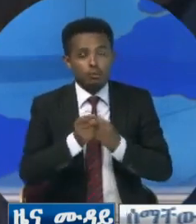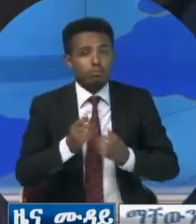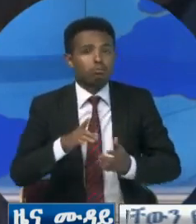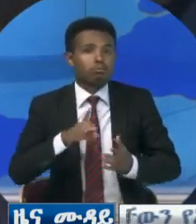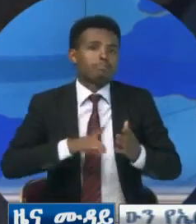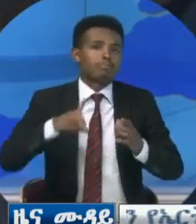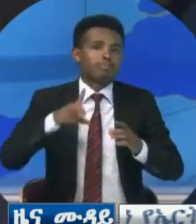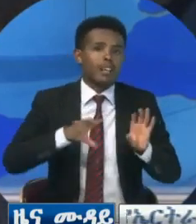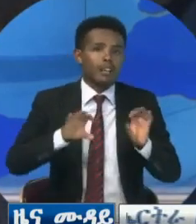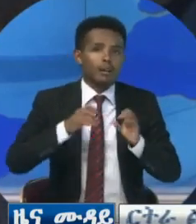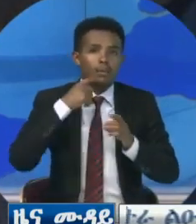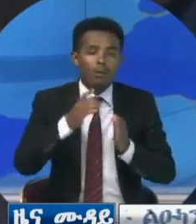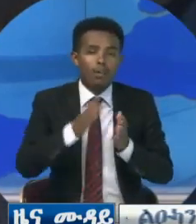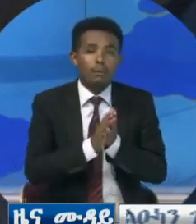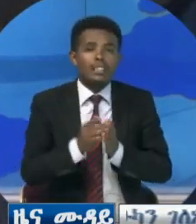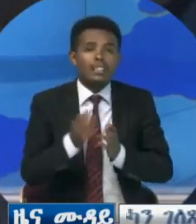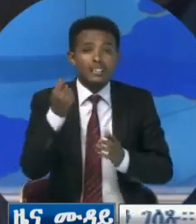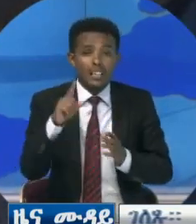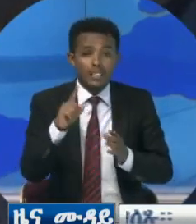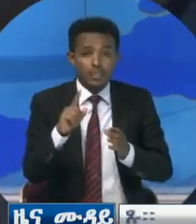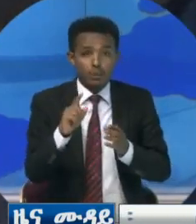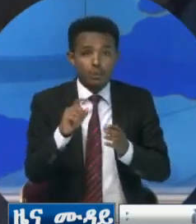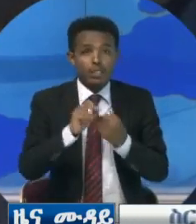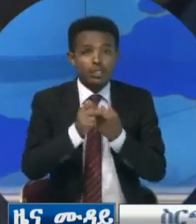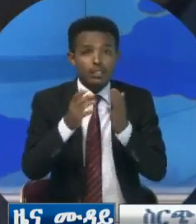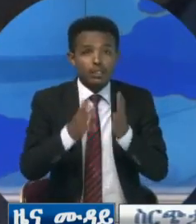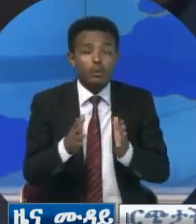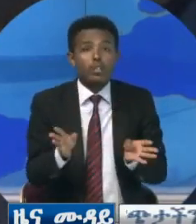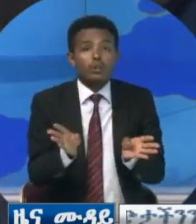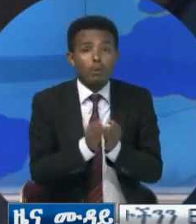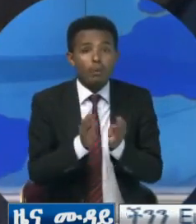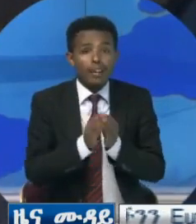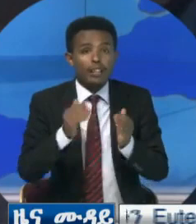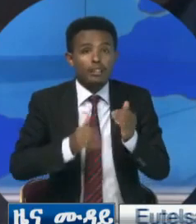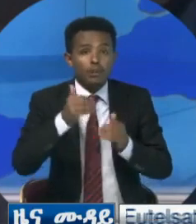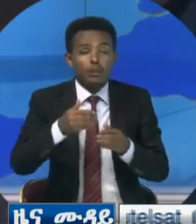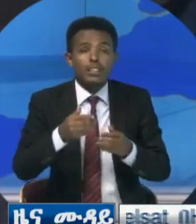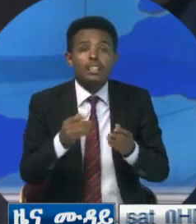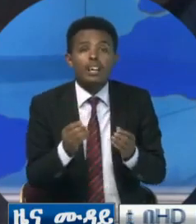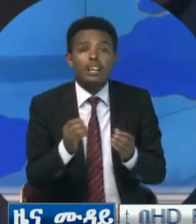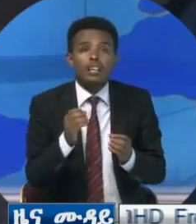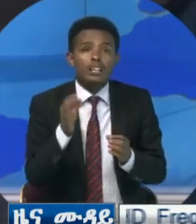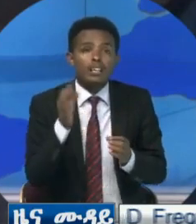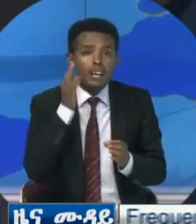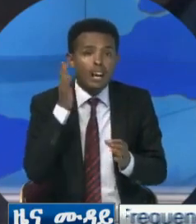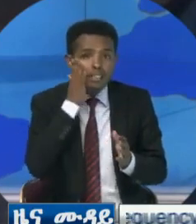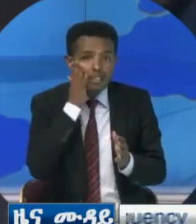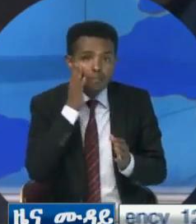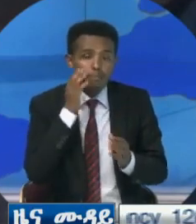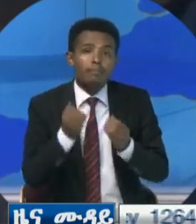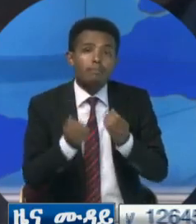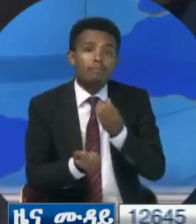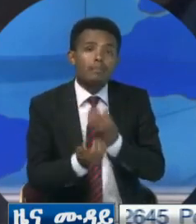ከ11ኛው ድርጅታዊ ጉባኤ ቀጥሎ የኢሃዲግ ምክር ቤት ይህንን ጥናት እንዲከታተል